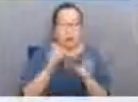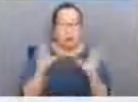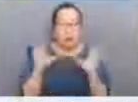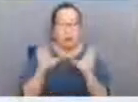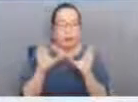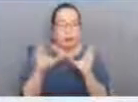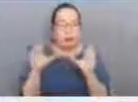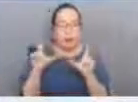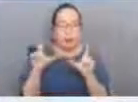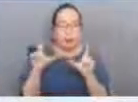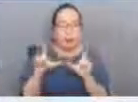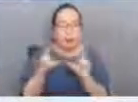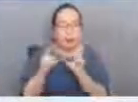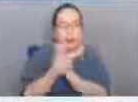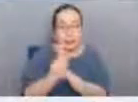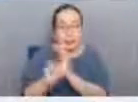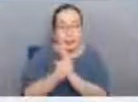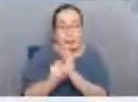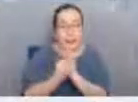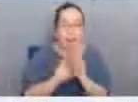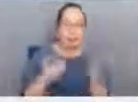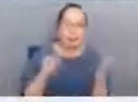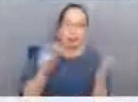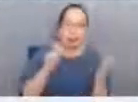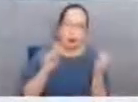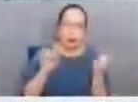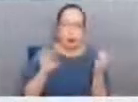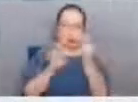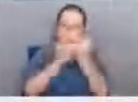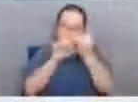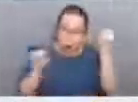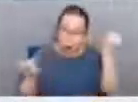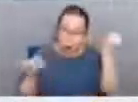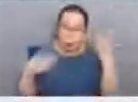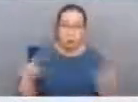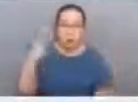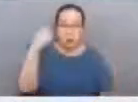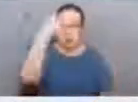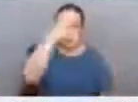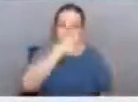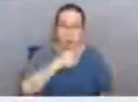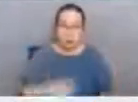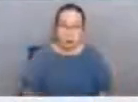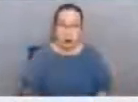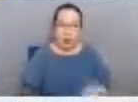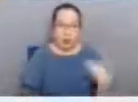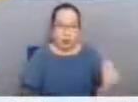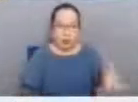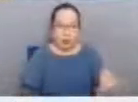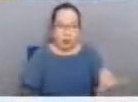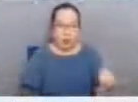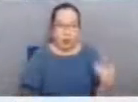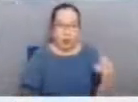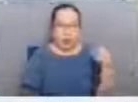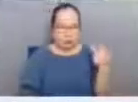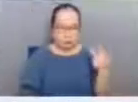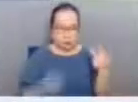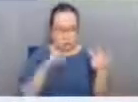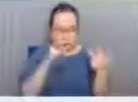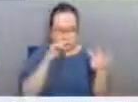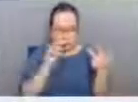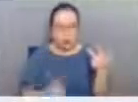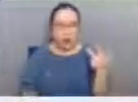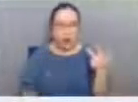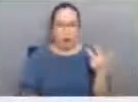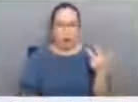clearance para po kayo po ay walang hinaharap na kaso. At syempre, pagdating po doon sa destination, titignan po yung